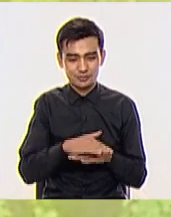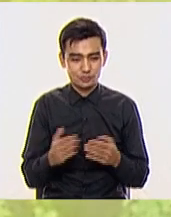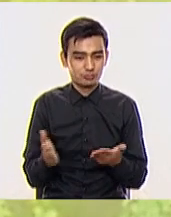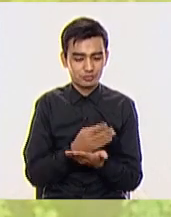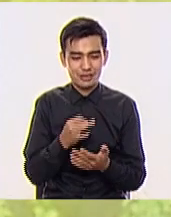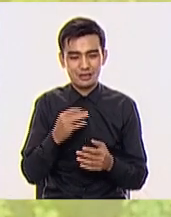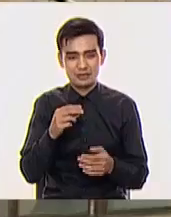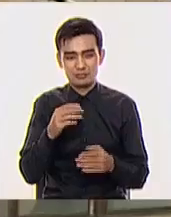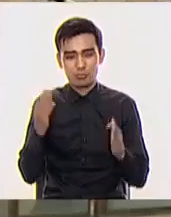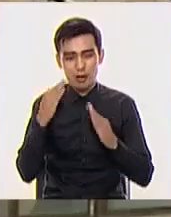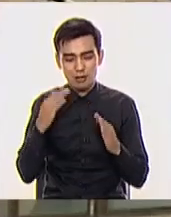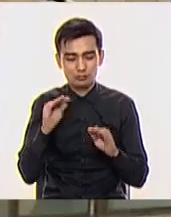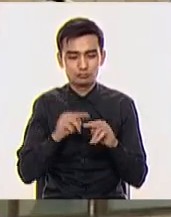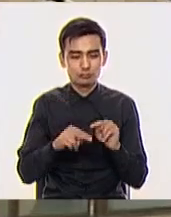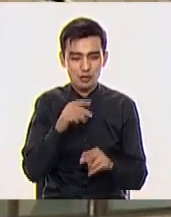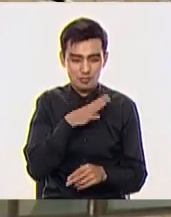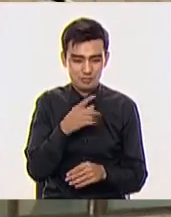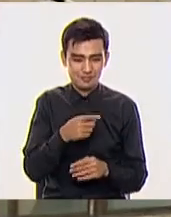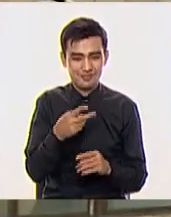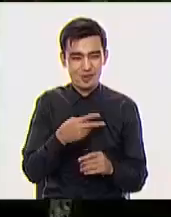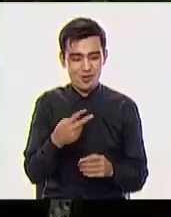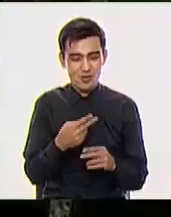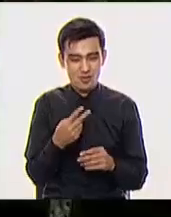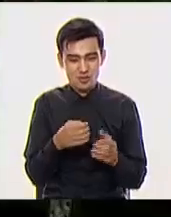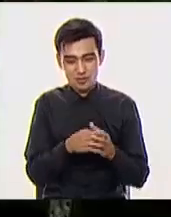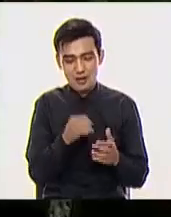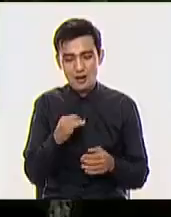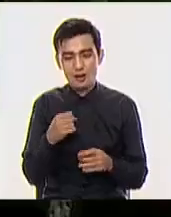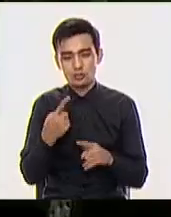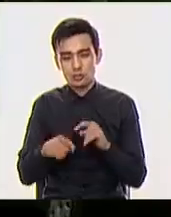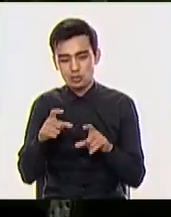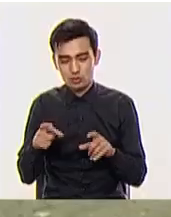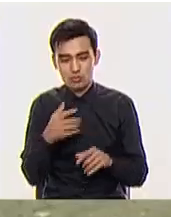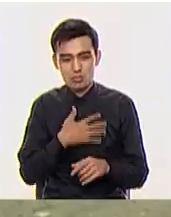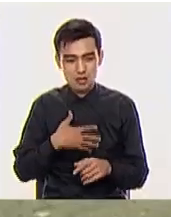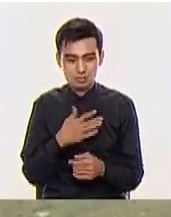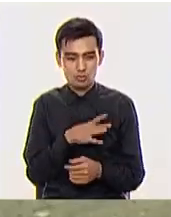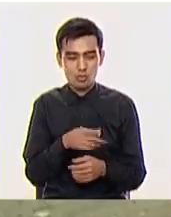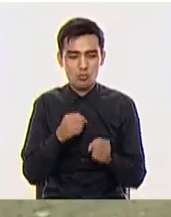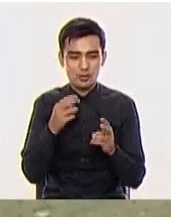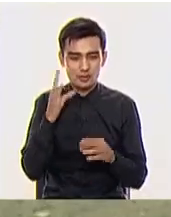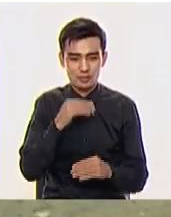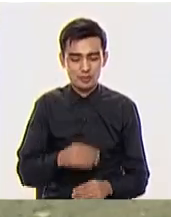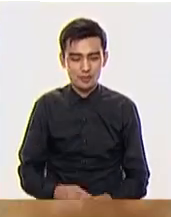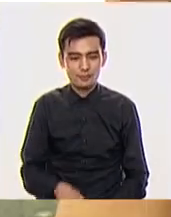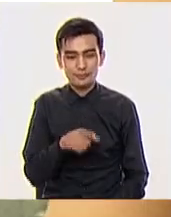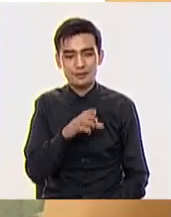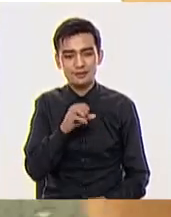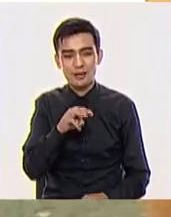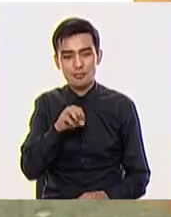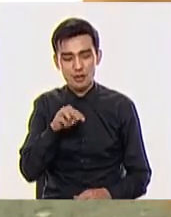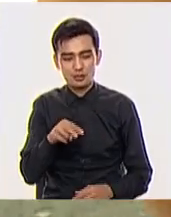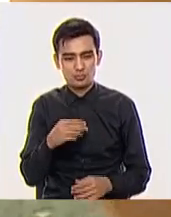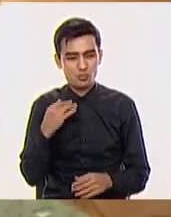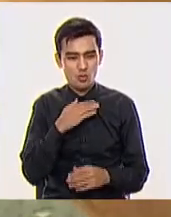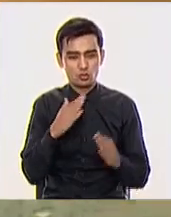орнына саябақ салынсын деген екінші тарап, ең әуелі қауіпсіздік мәселесіне алаңдаулы. Бүгін олар Самалда тұрғысы келсе, осы Самалда талай